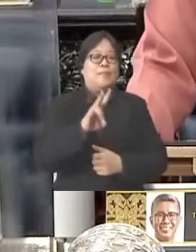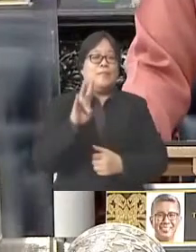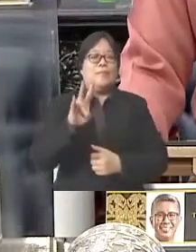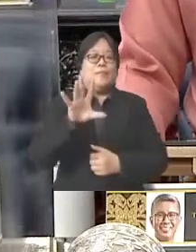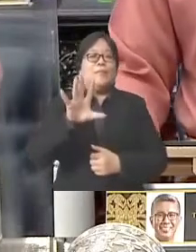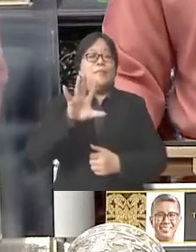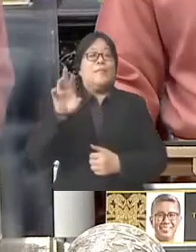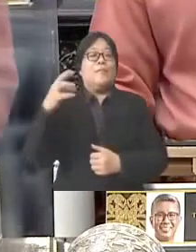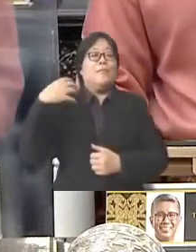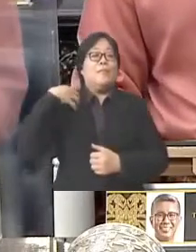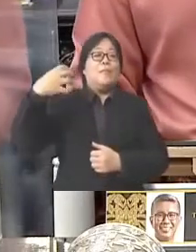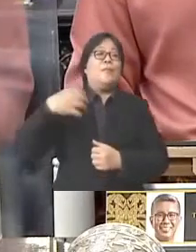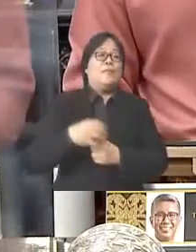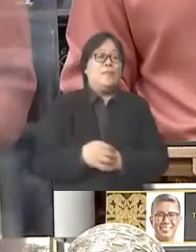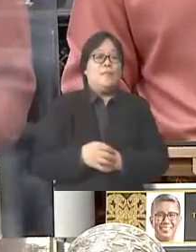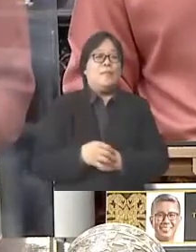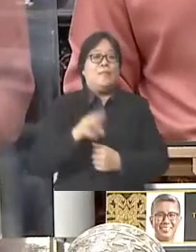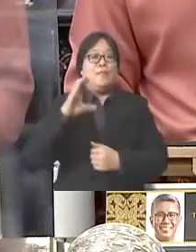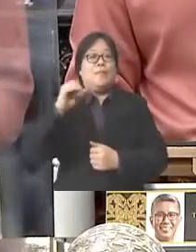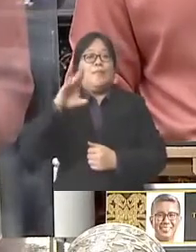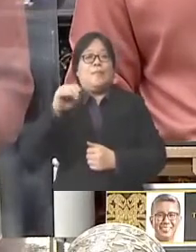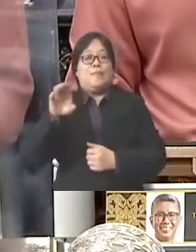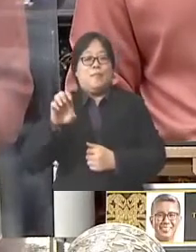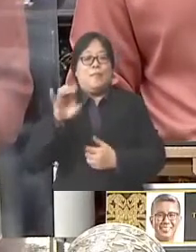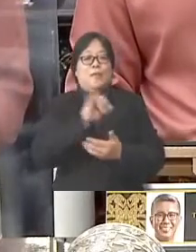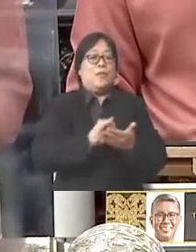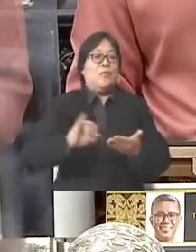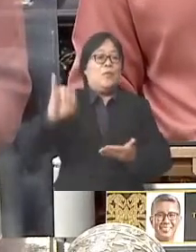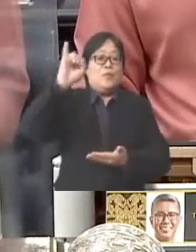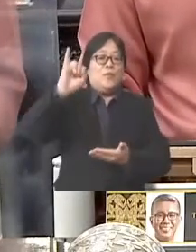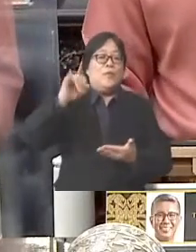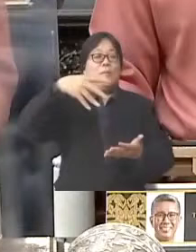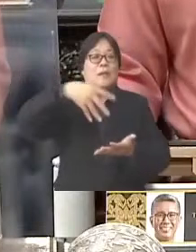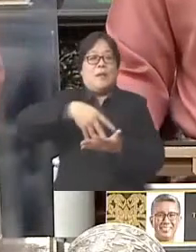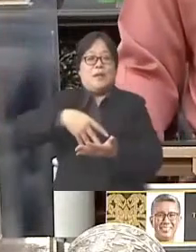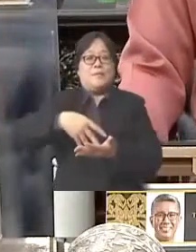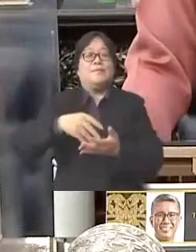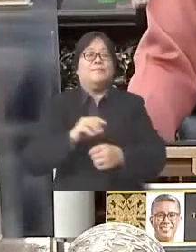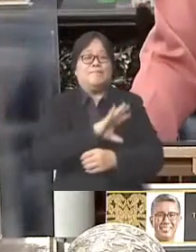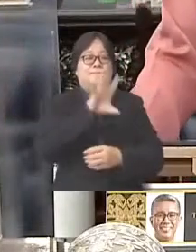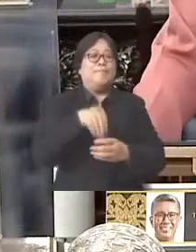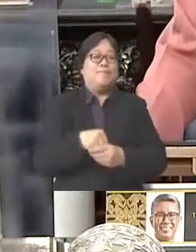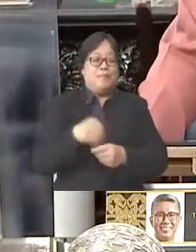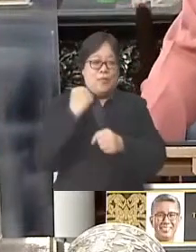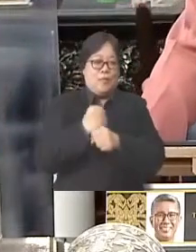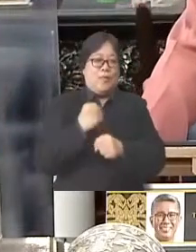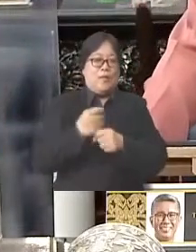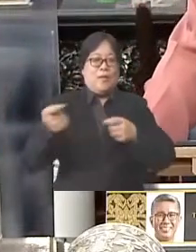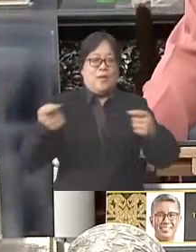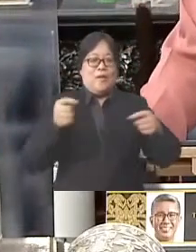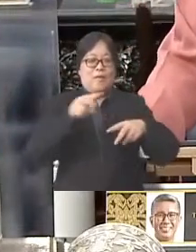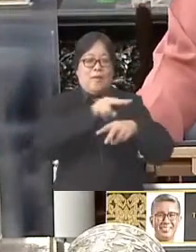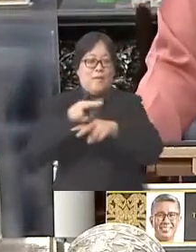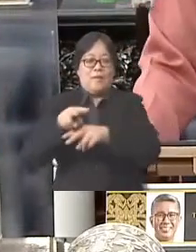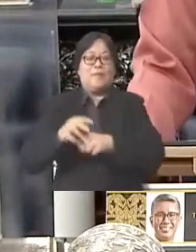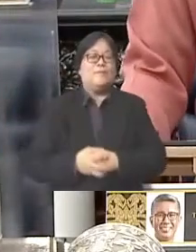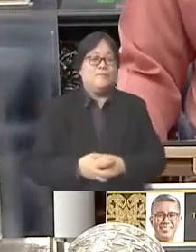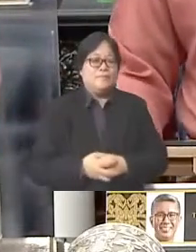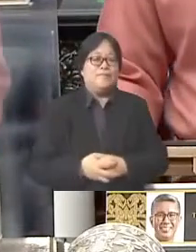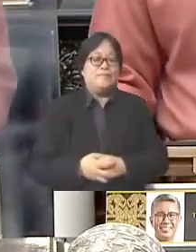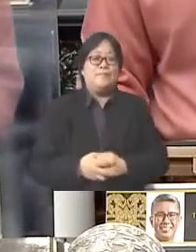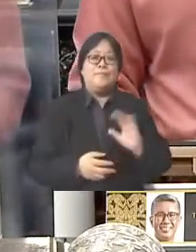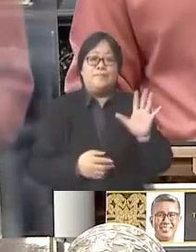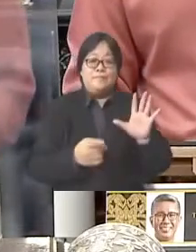725 pegawai kader-kader di institusi-institusi penjara yang terlibat dalam tugasan pengawasan bantuannya